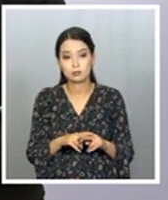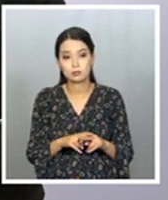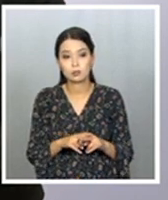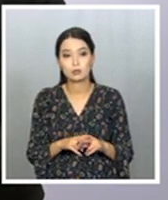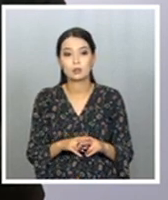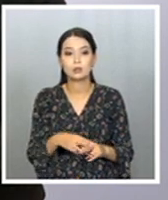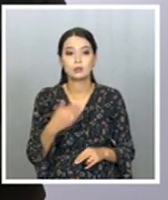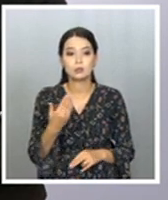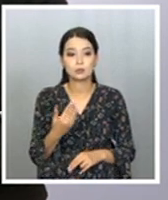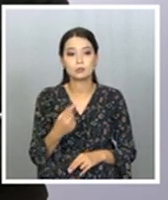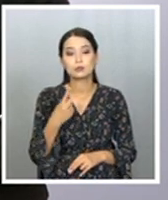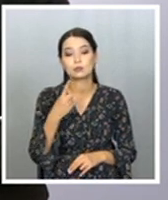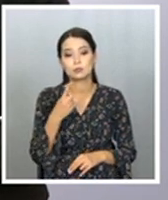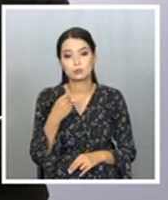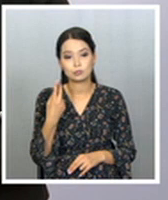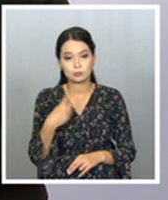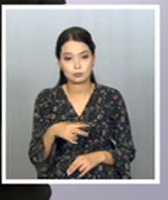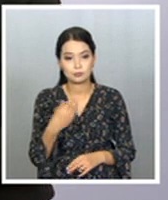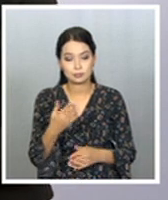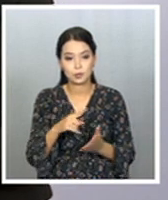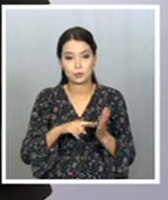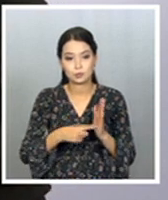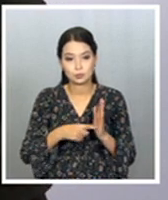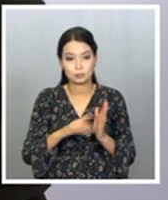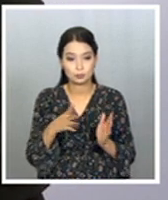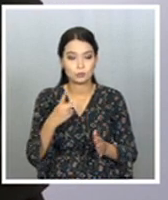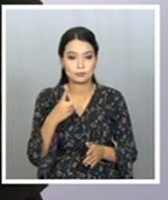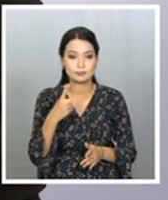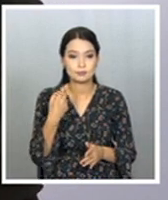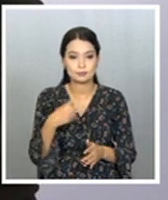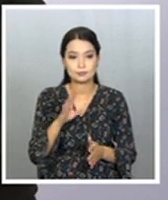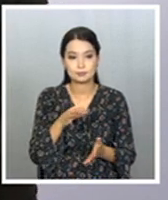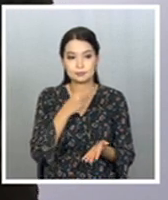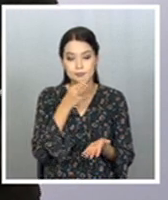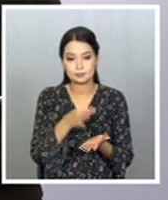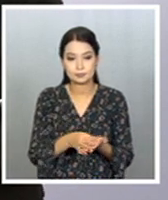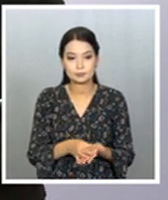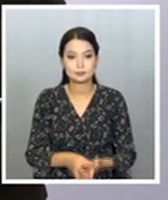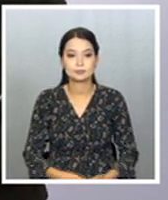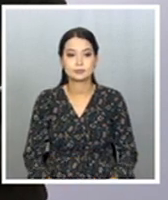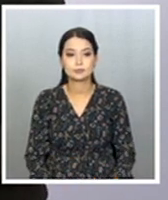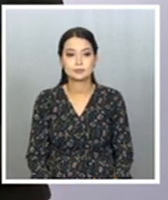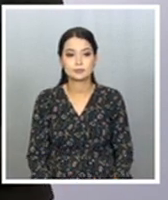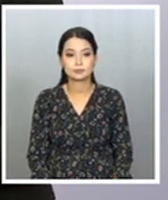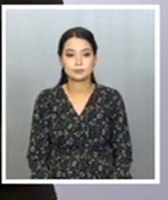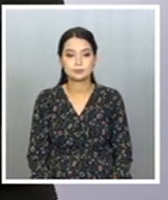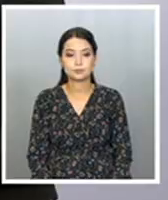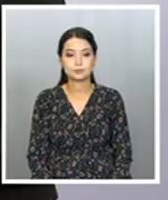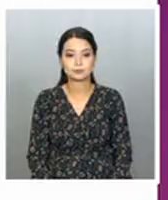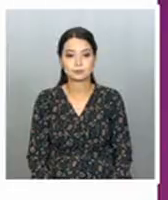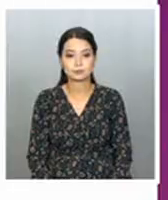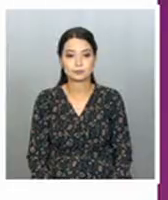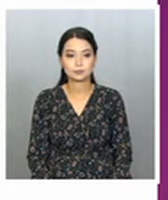ол натурал сандардың тізбектей көбейтіндісі. Я? Сол секілді, яғни 5-ті 1-ден 5-ке дейінгі сандардың көбейтеміз.